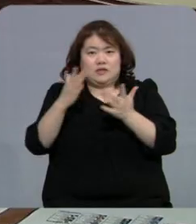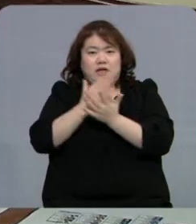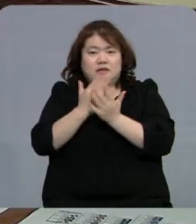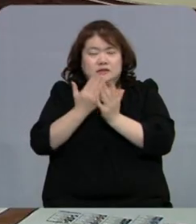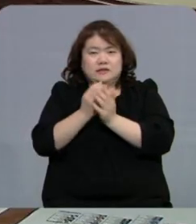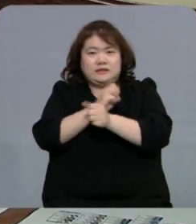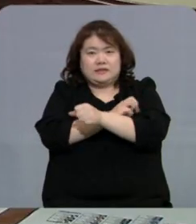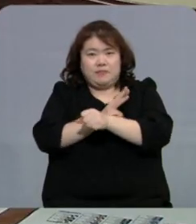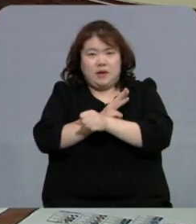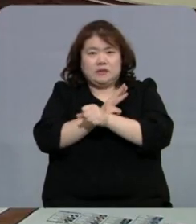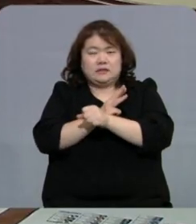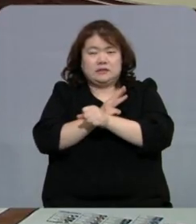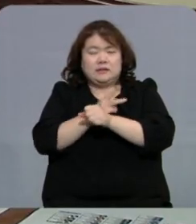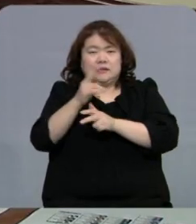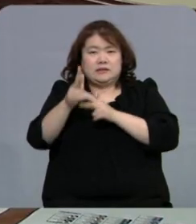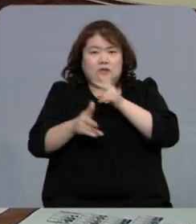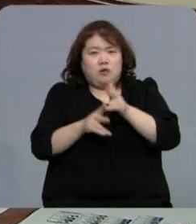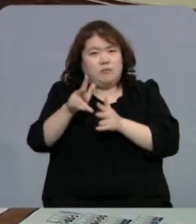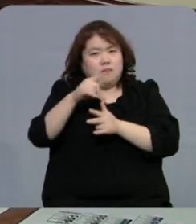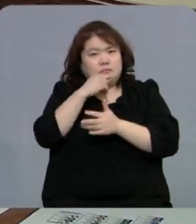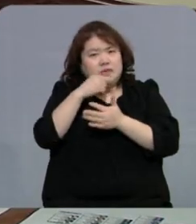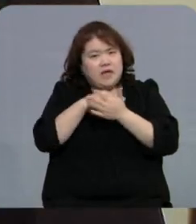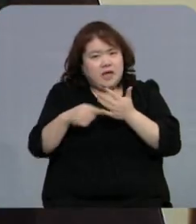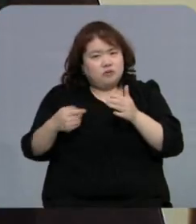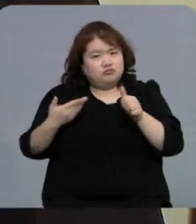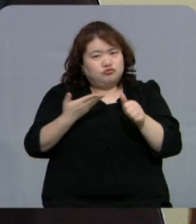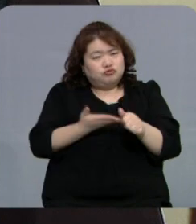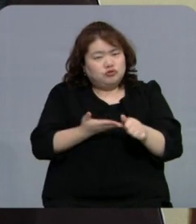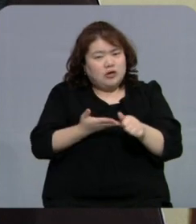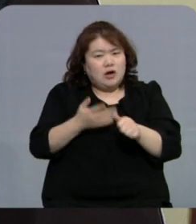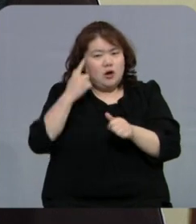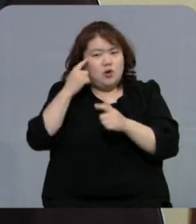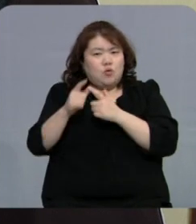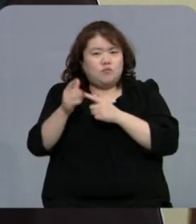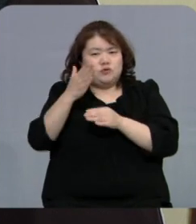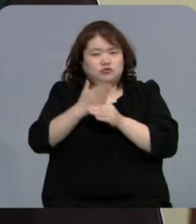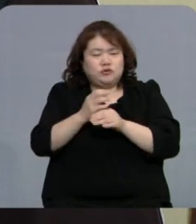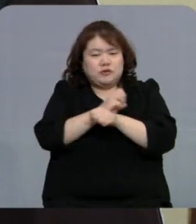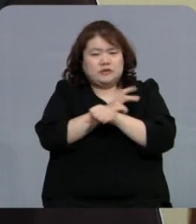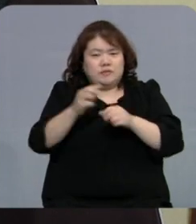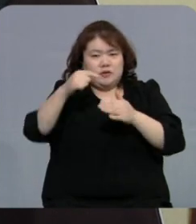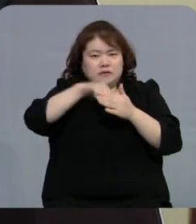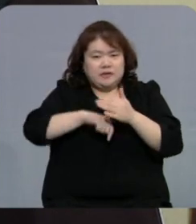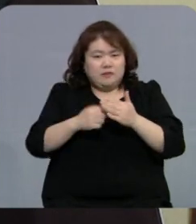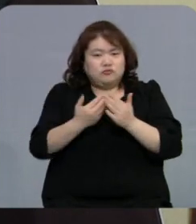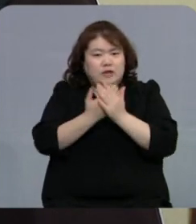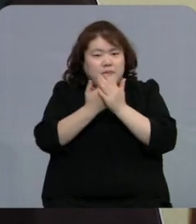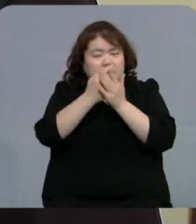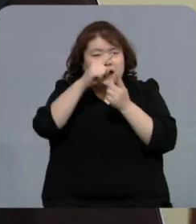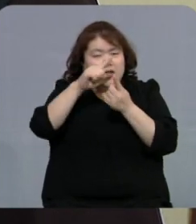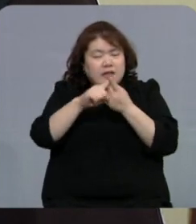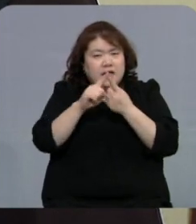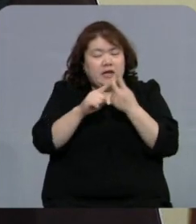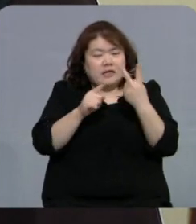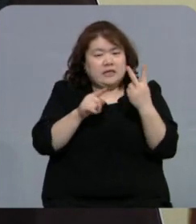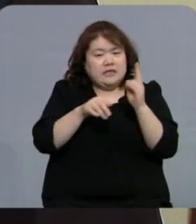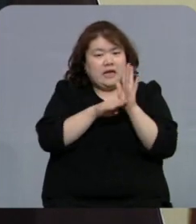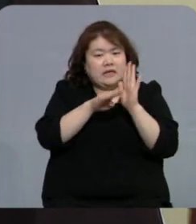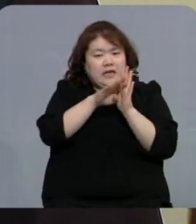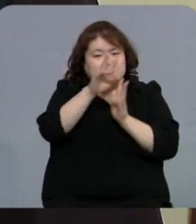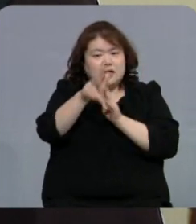차질을 빚지 않을까 노심초사하고 있습니다. 새만금 내부 개발에 대한 2단계 사업을